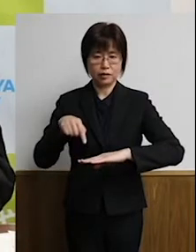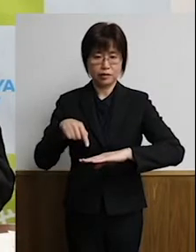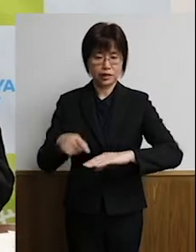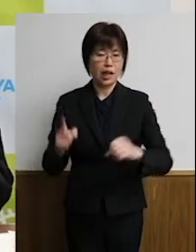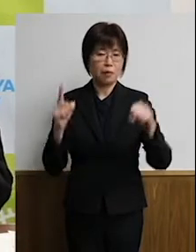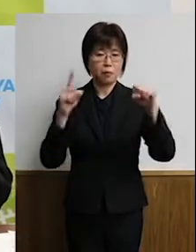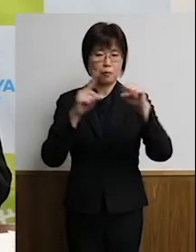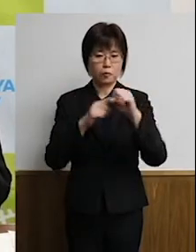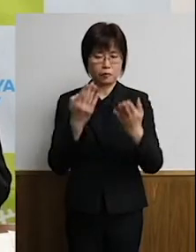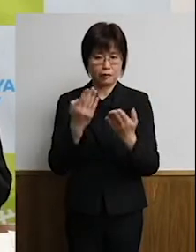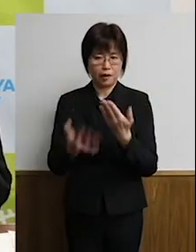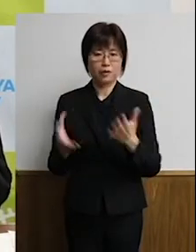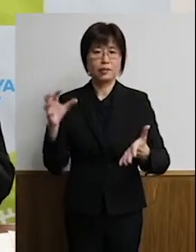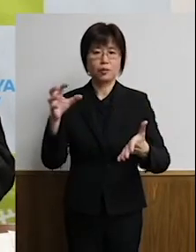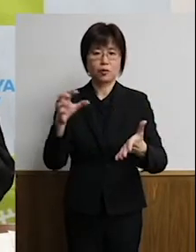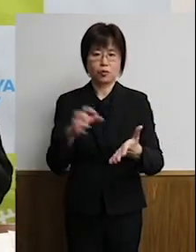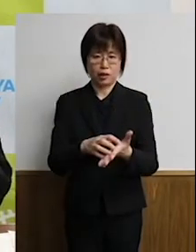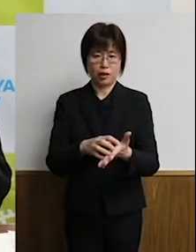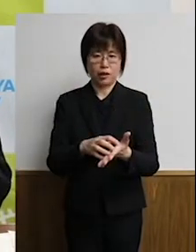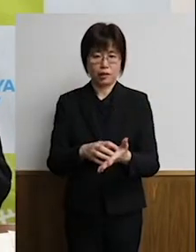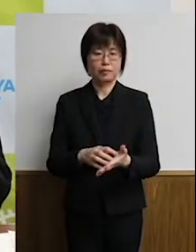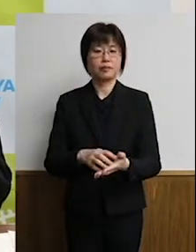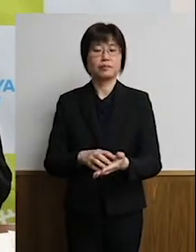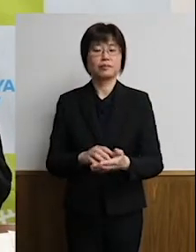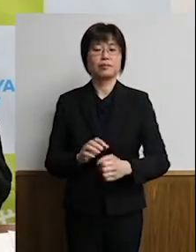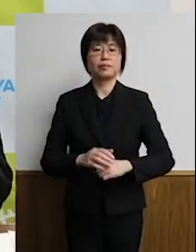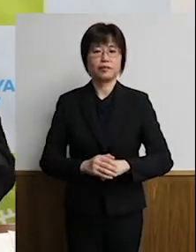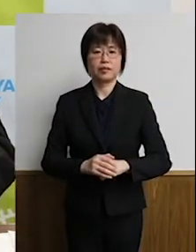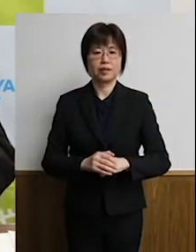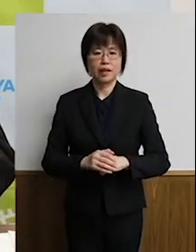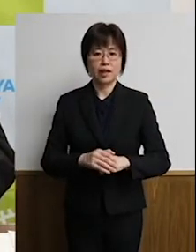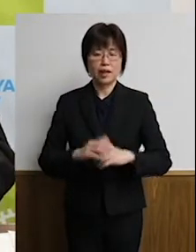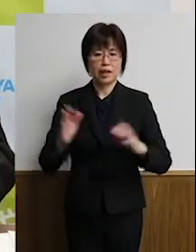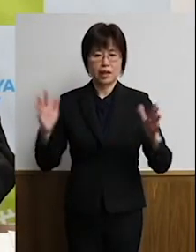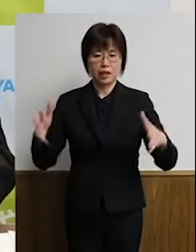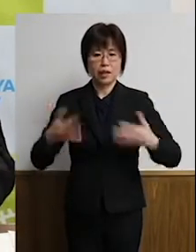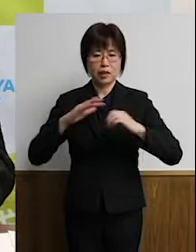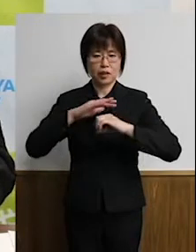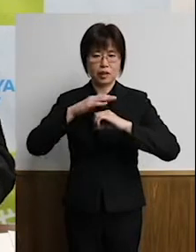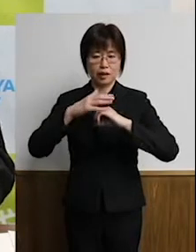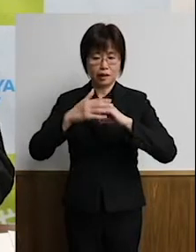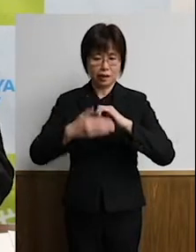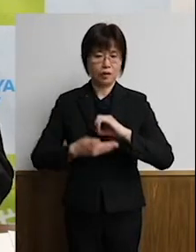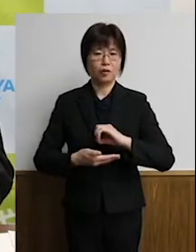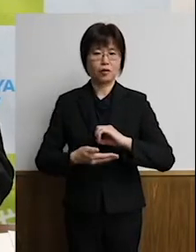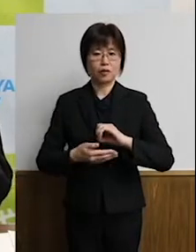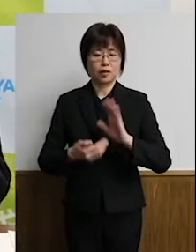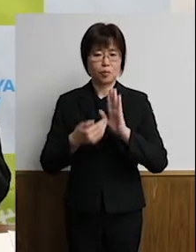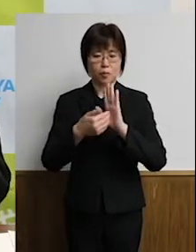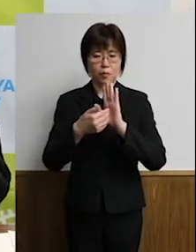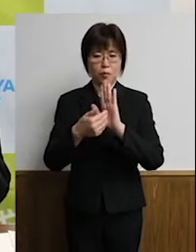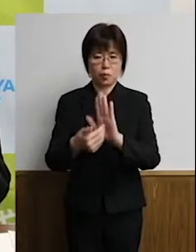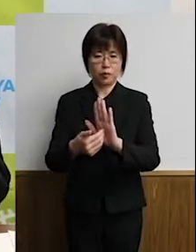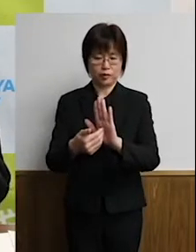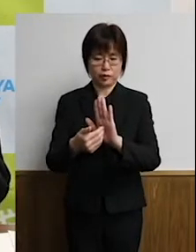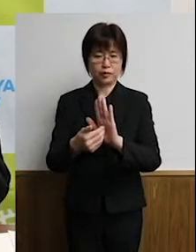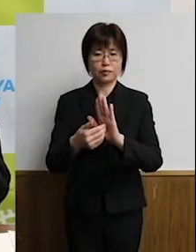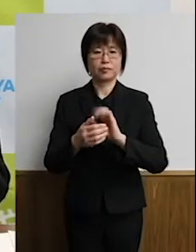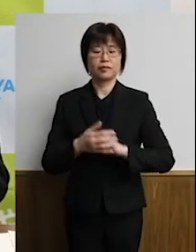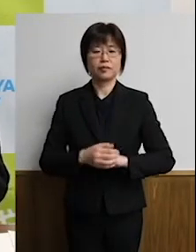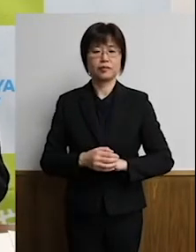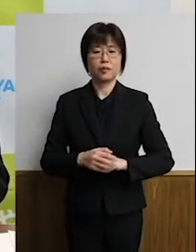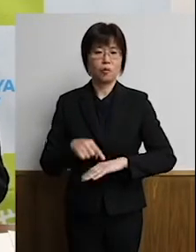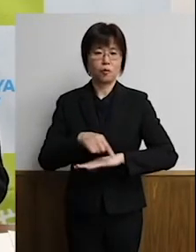を目指すことを明記し、深谷市全域の温室効果ガスの排出の抑制等の